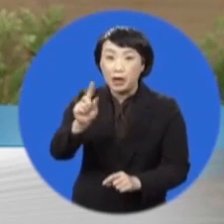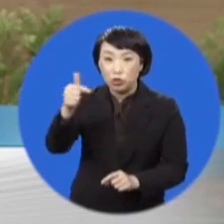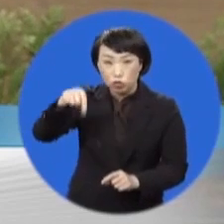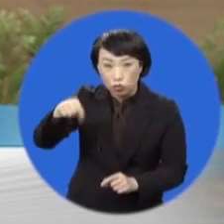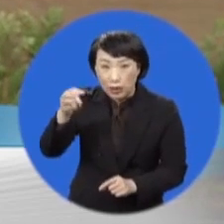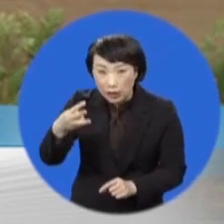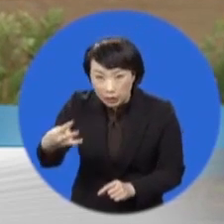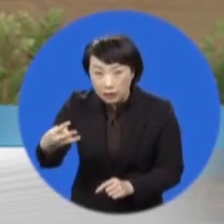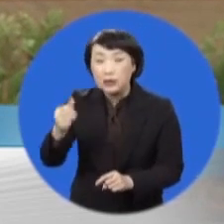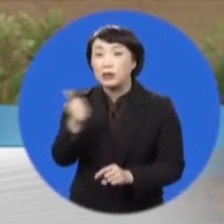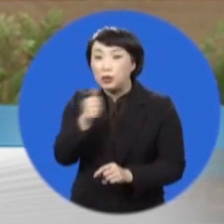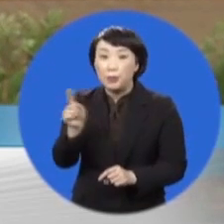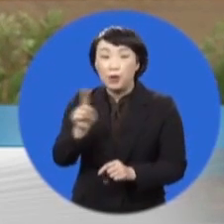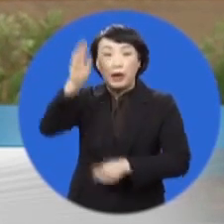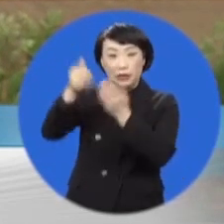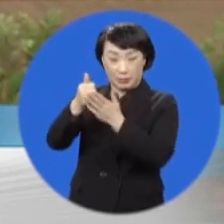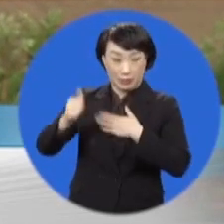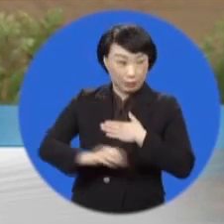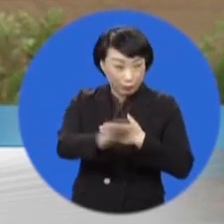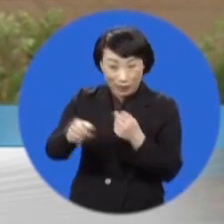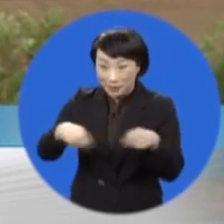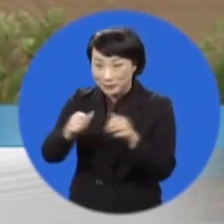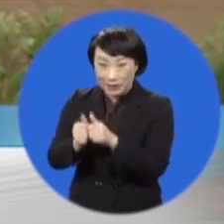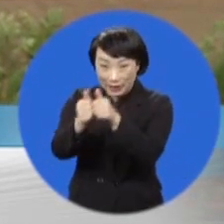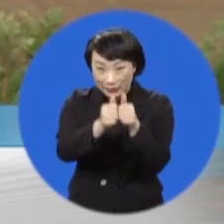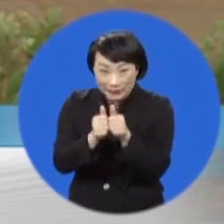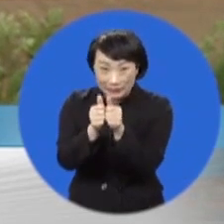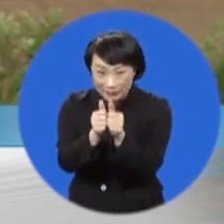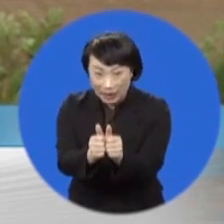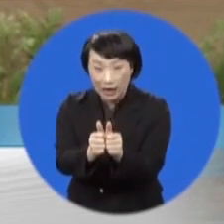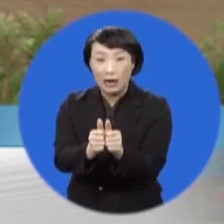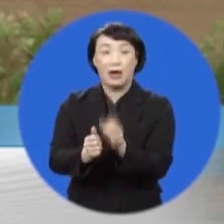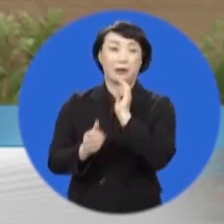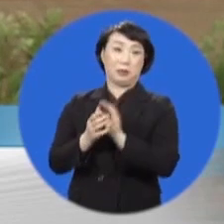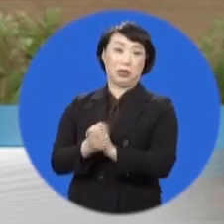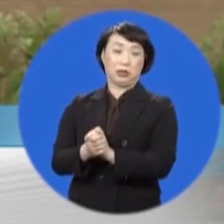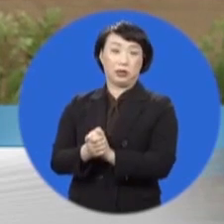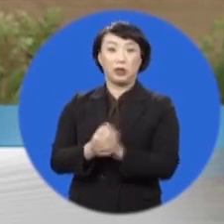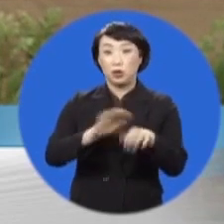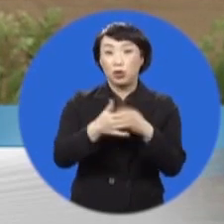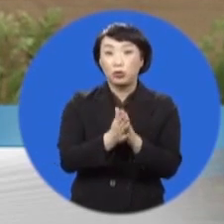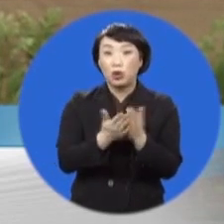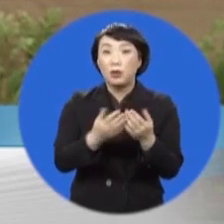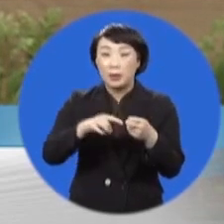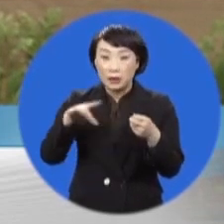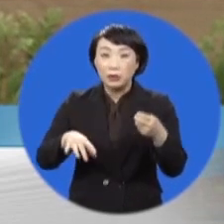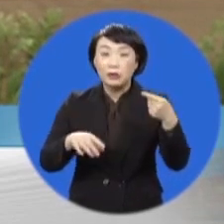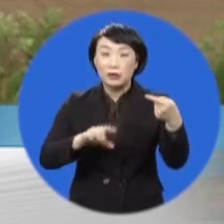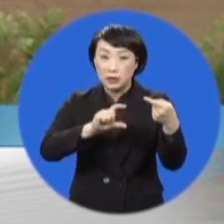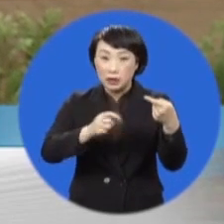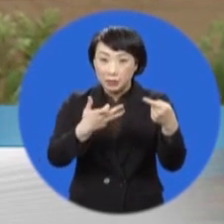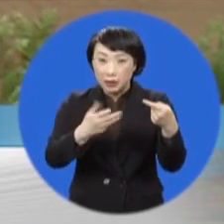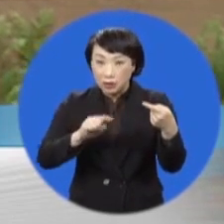쪽 그 하나님이 우리와 함께 계시다 하십니다 마태복음 1장 18